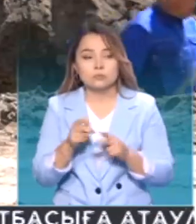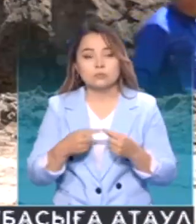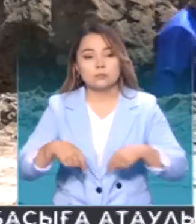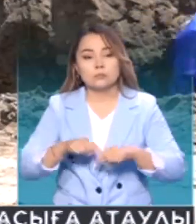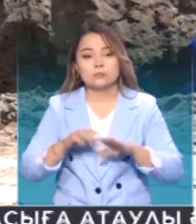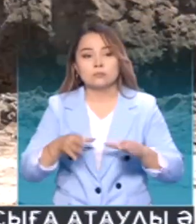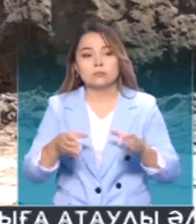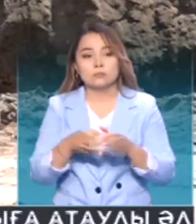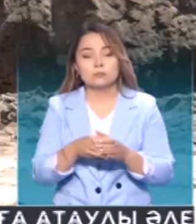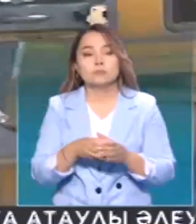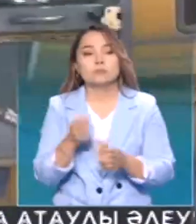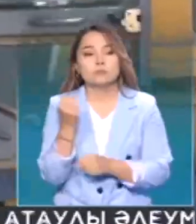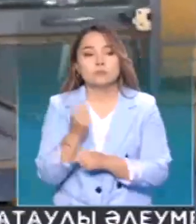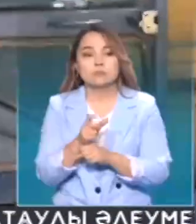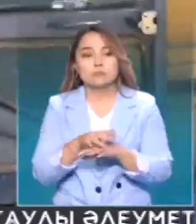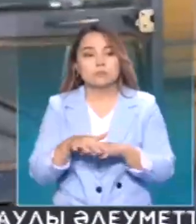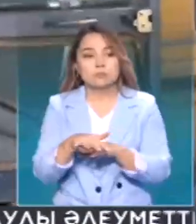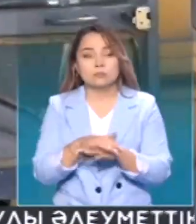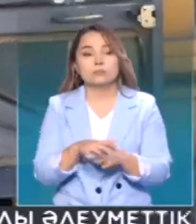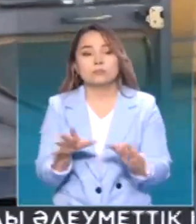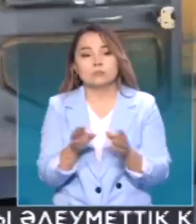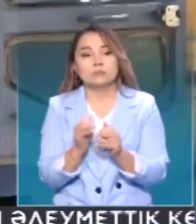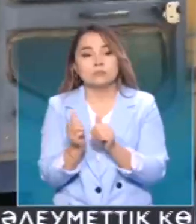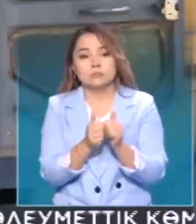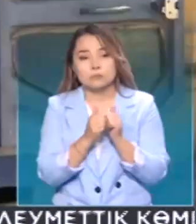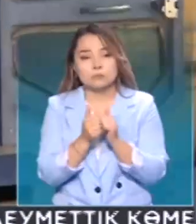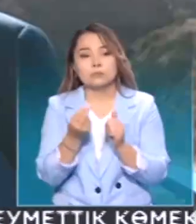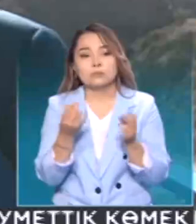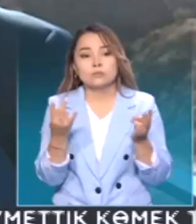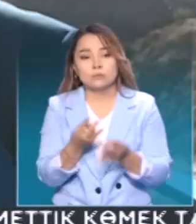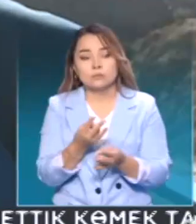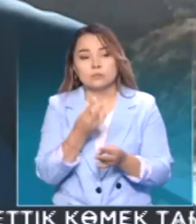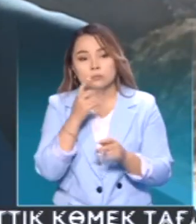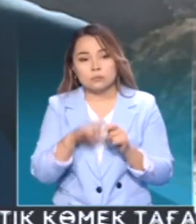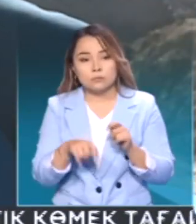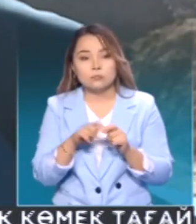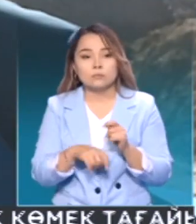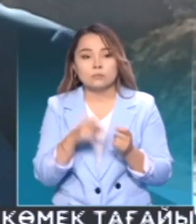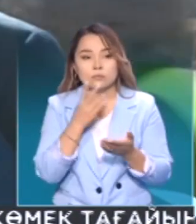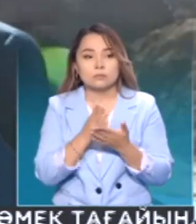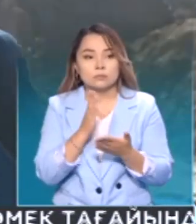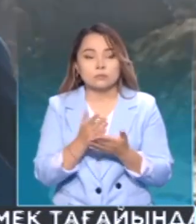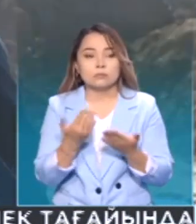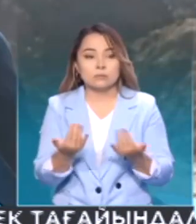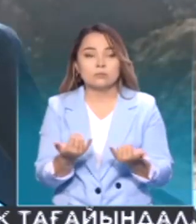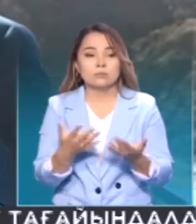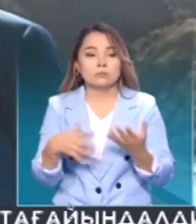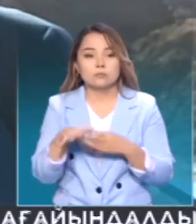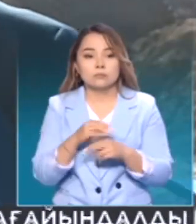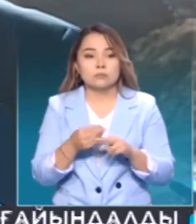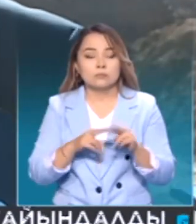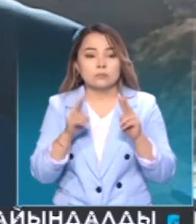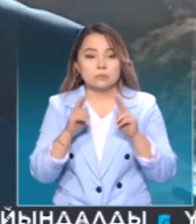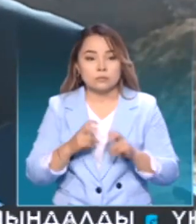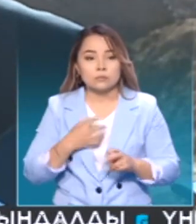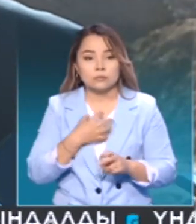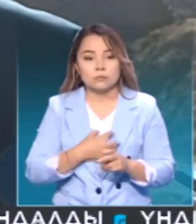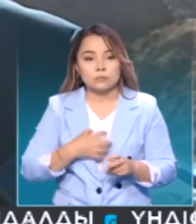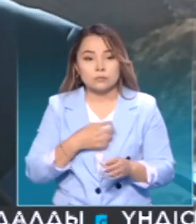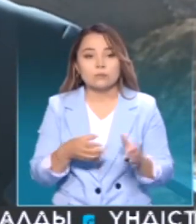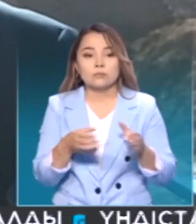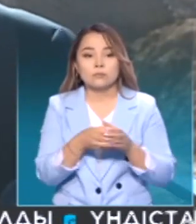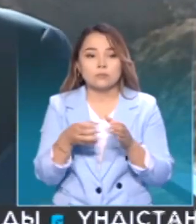аумақтарында жолшылармен бірге жүріп, қанша қаражат қажеттігіне көз жеткізген. Жаңа сараптамалық тексеру негізінде